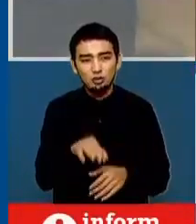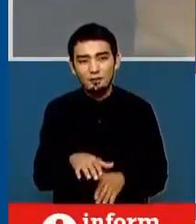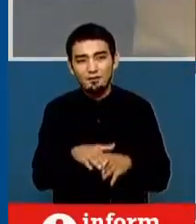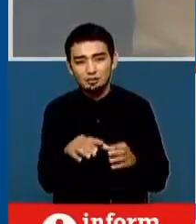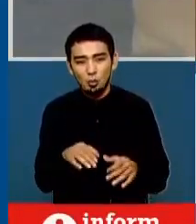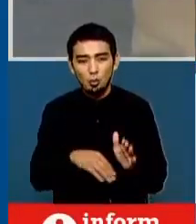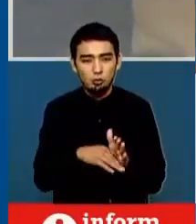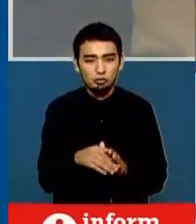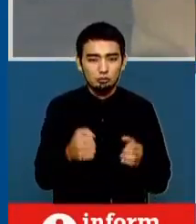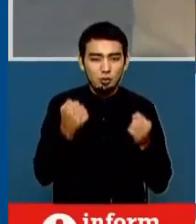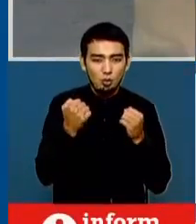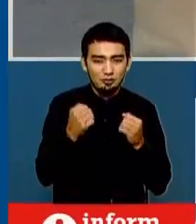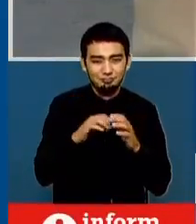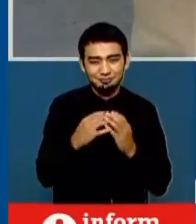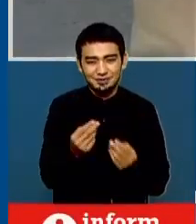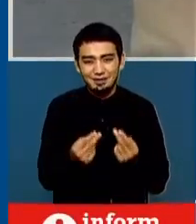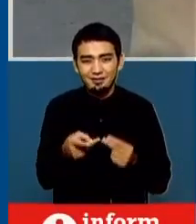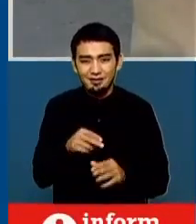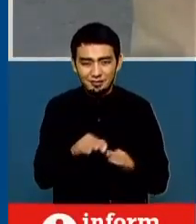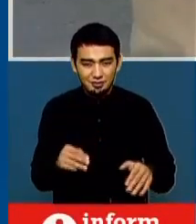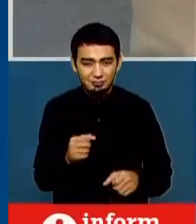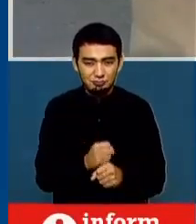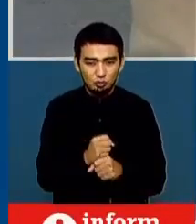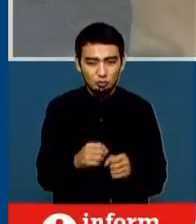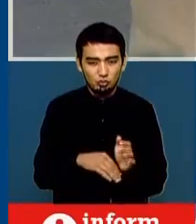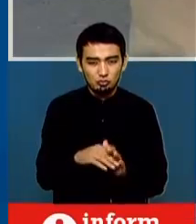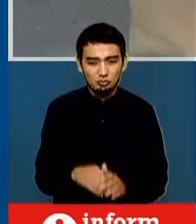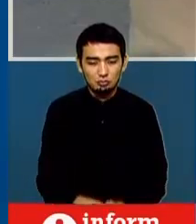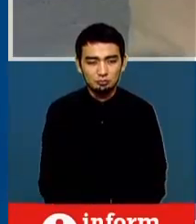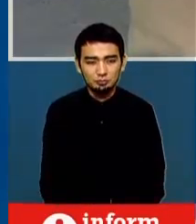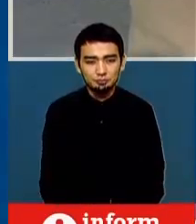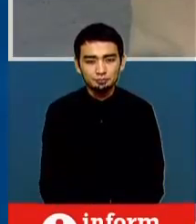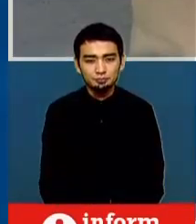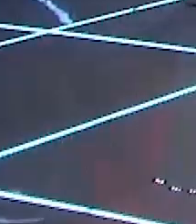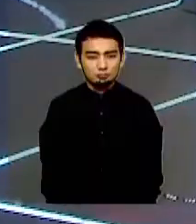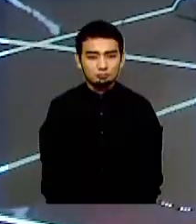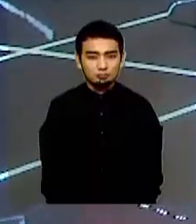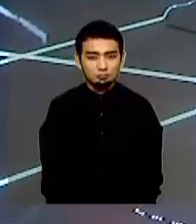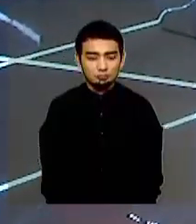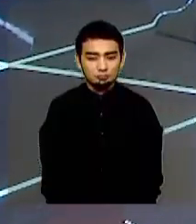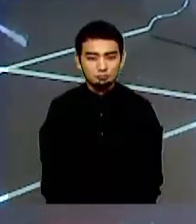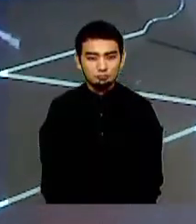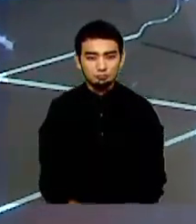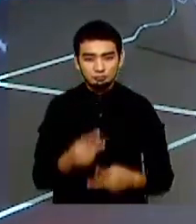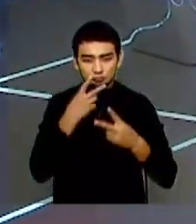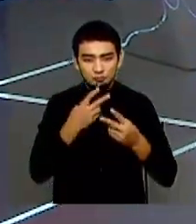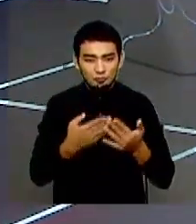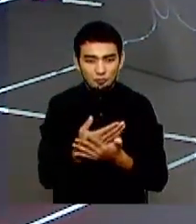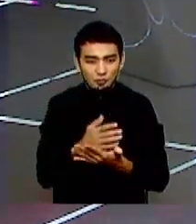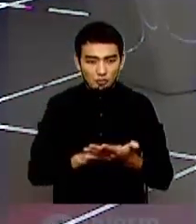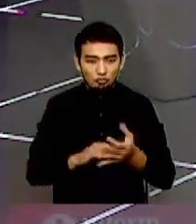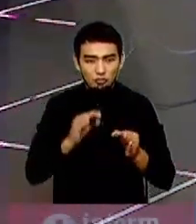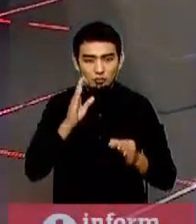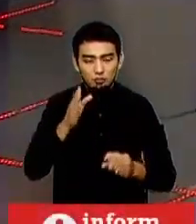им лучше спортивную площадку. Эльмира Ержанова, Азамат Кубегенов, Информбюро, Актобе. Вы смотрите Информбюро,